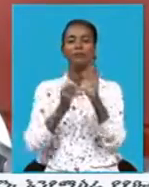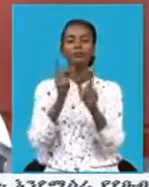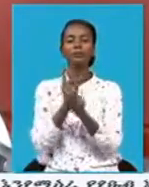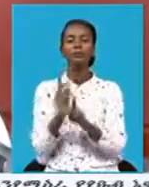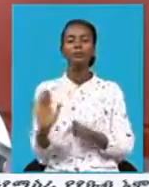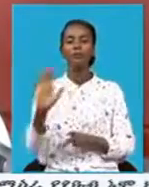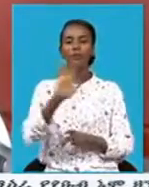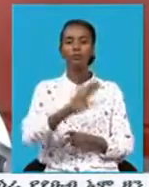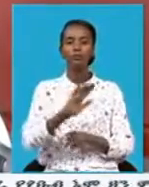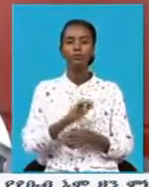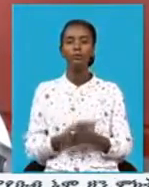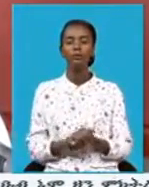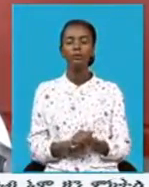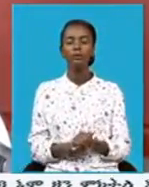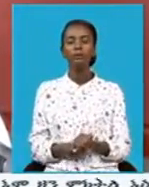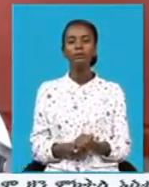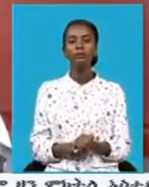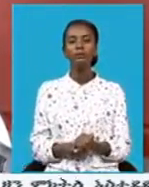የሚጠብቃችሁ